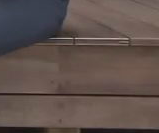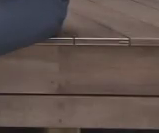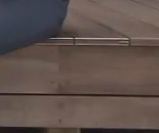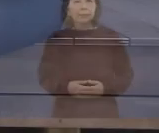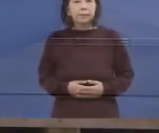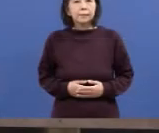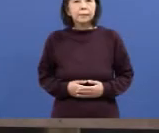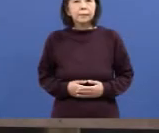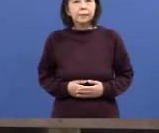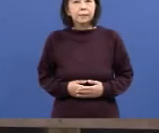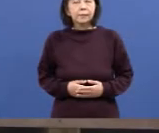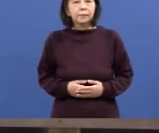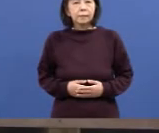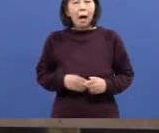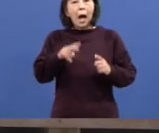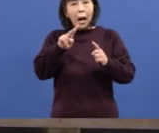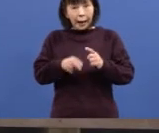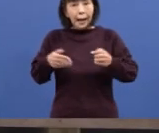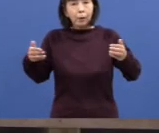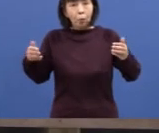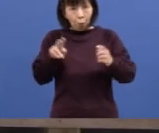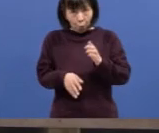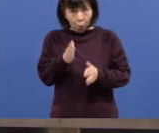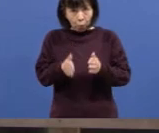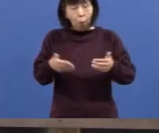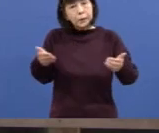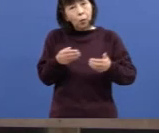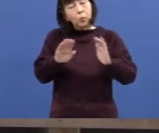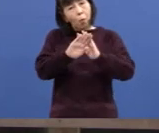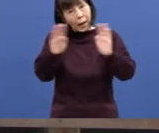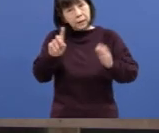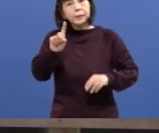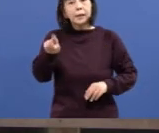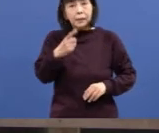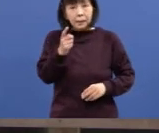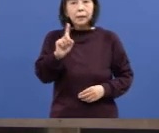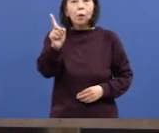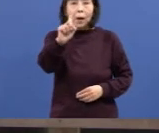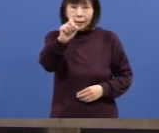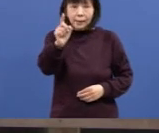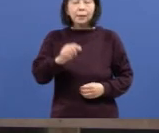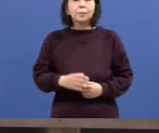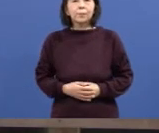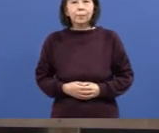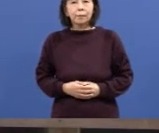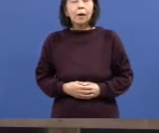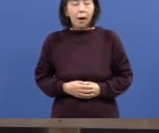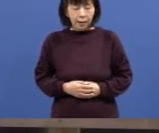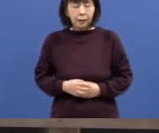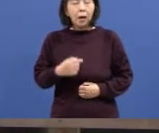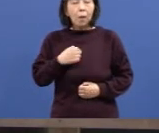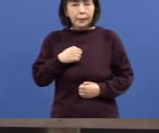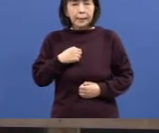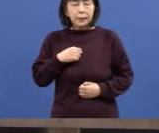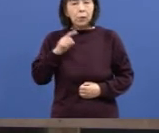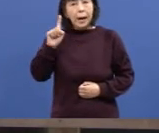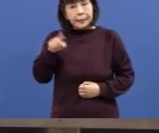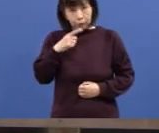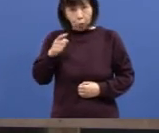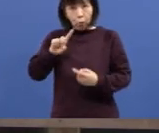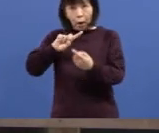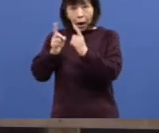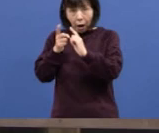ではまずは、介護職に就こうと思われたきっかけは何だったんでしょうか？ 私はもともと人と関わる仕事が好き